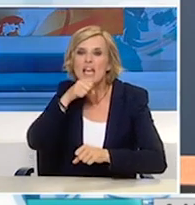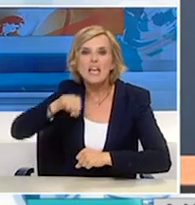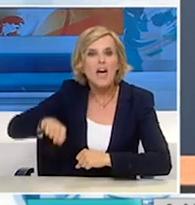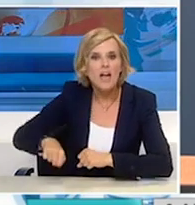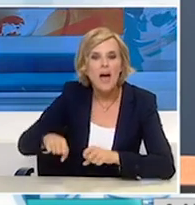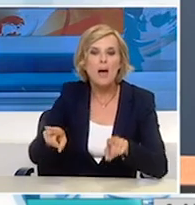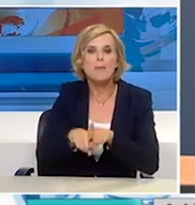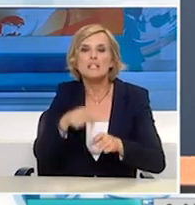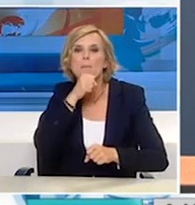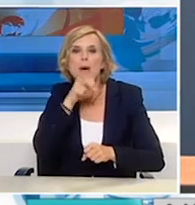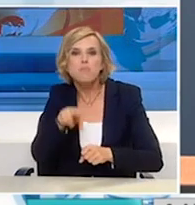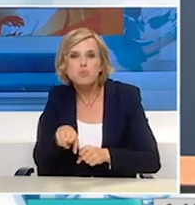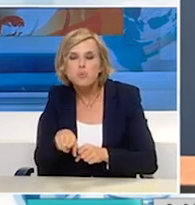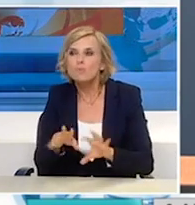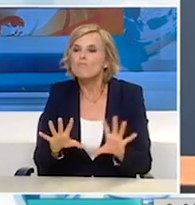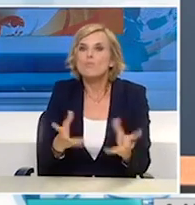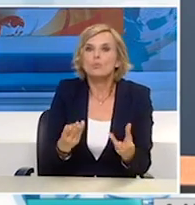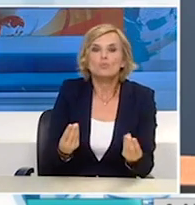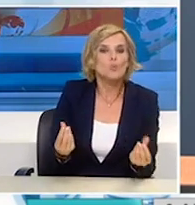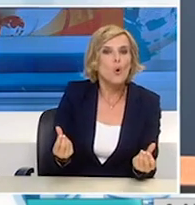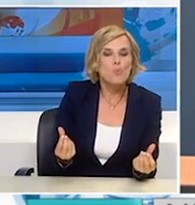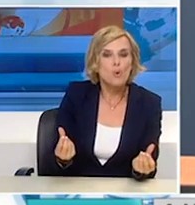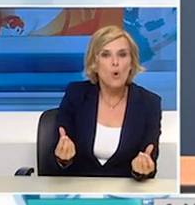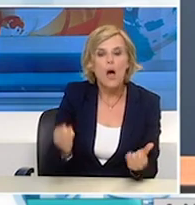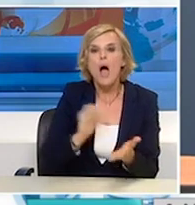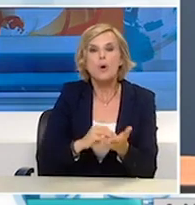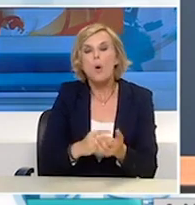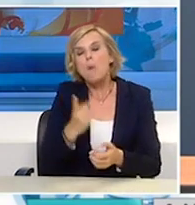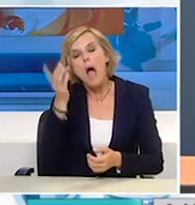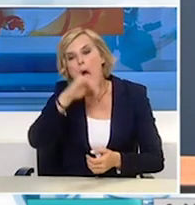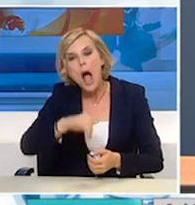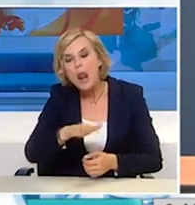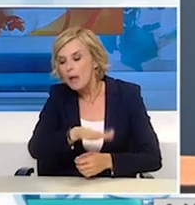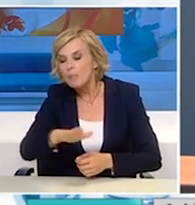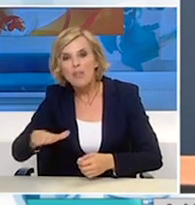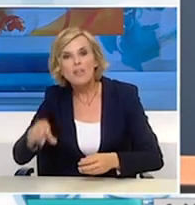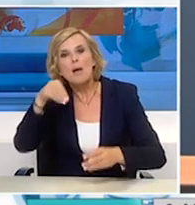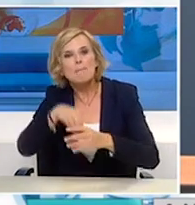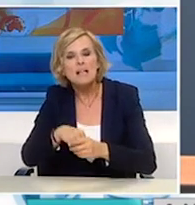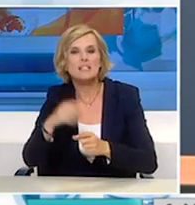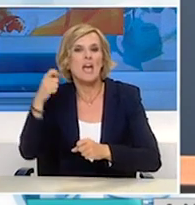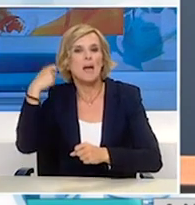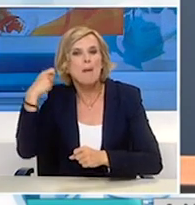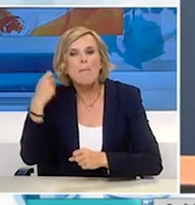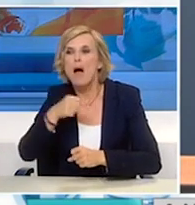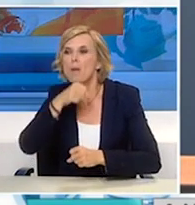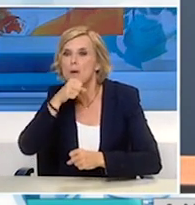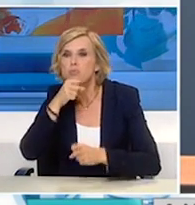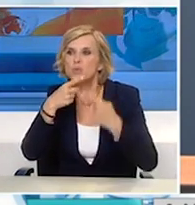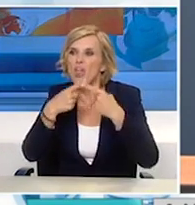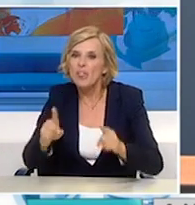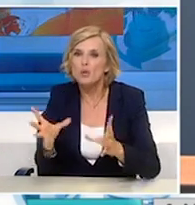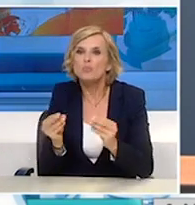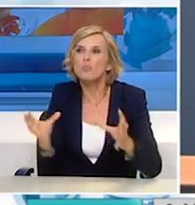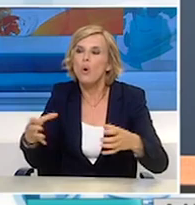άλλη ευπαθή ομάδα στο σπίτι, ένα παιδί που ζει σε ένα σπίτι που συστεγάζονται πολλές γενιές μαζί, είναι σημαντικό